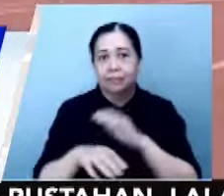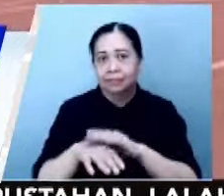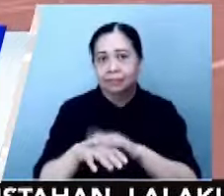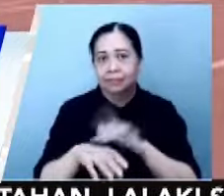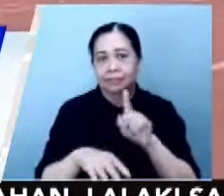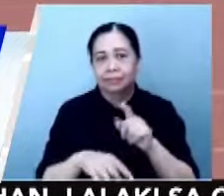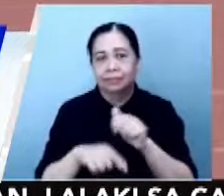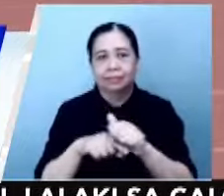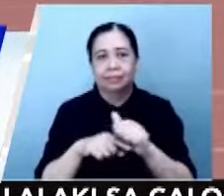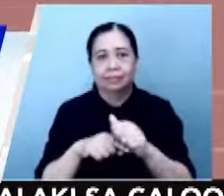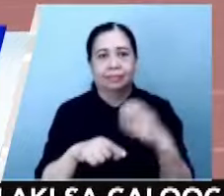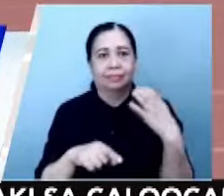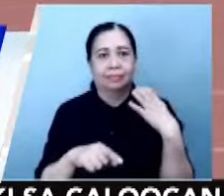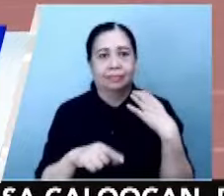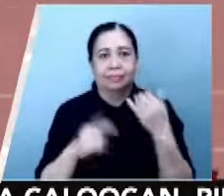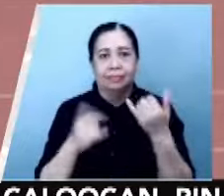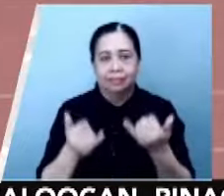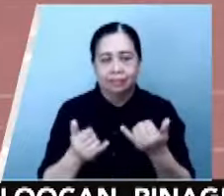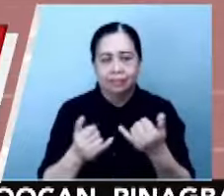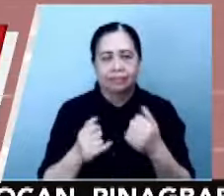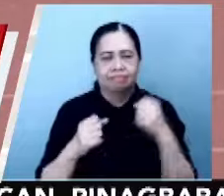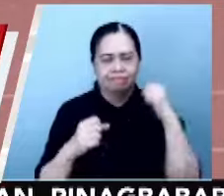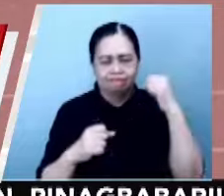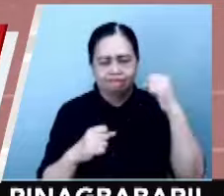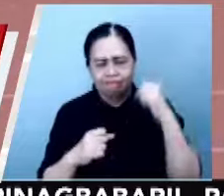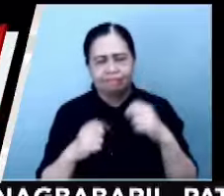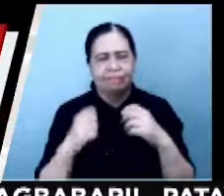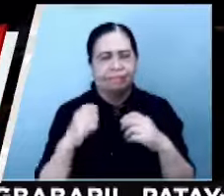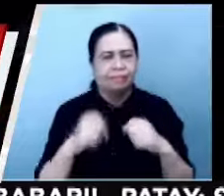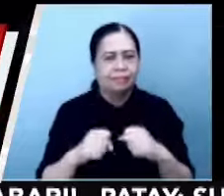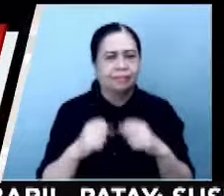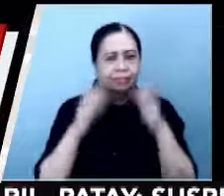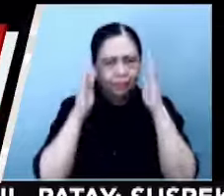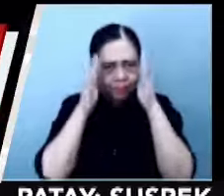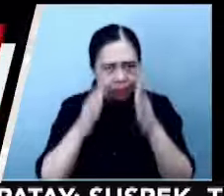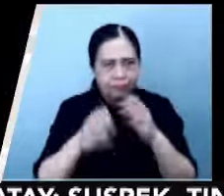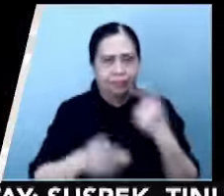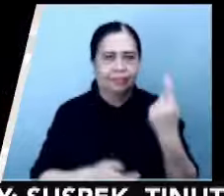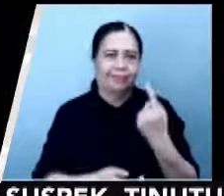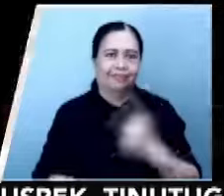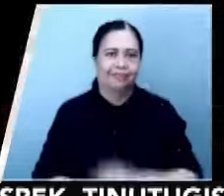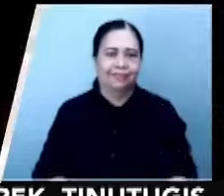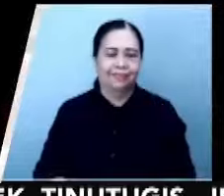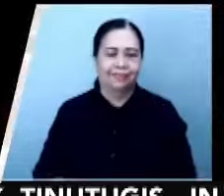training coach ngayon. Laban lang tayo tapos stay focus lang.